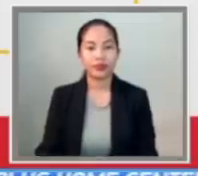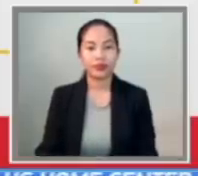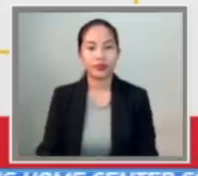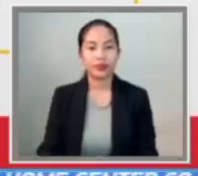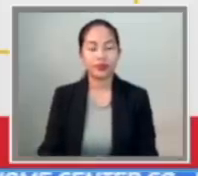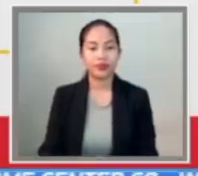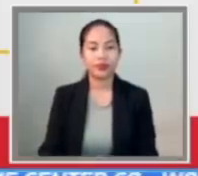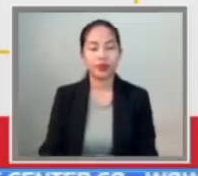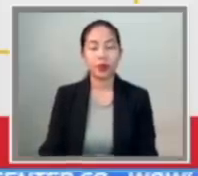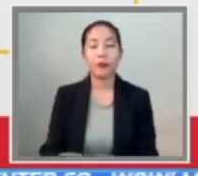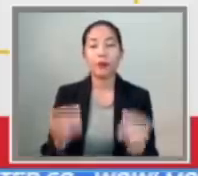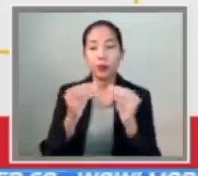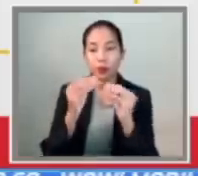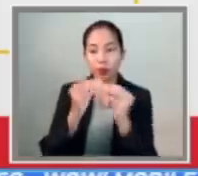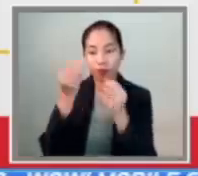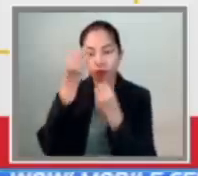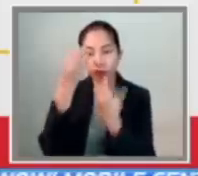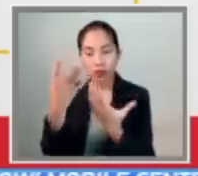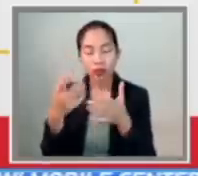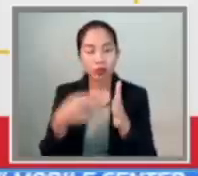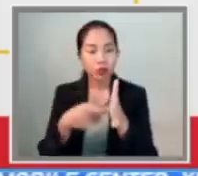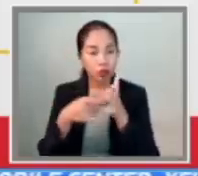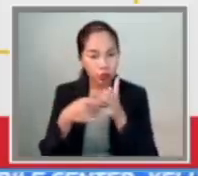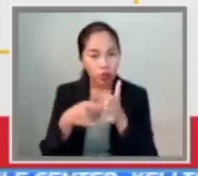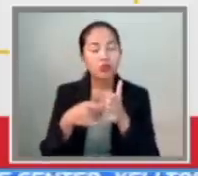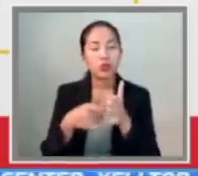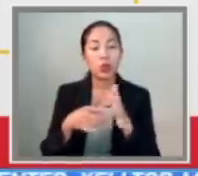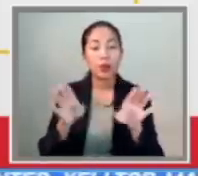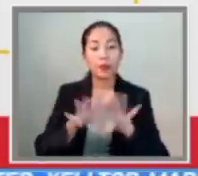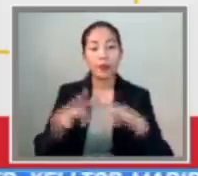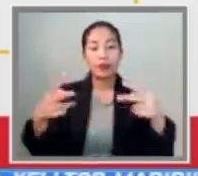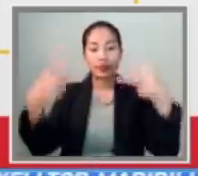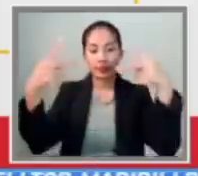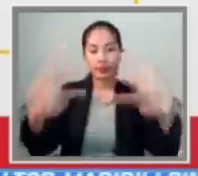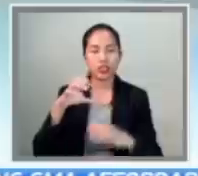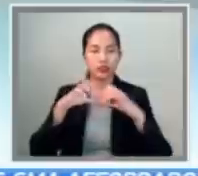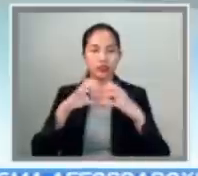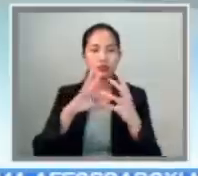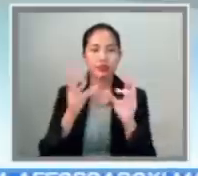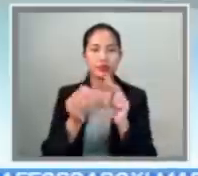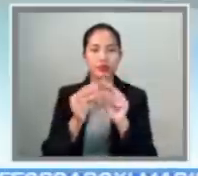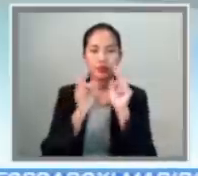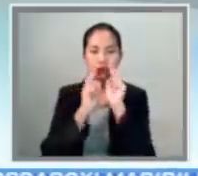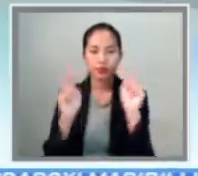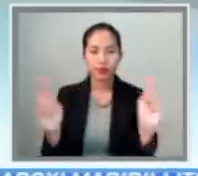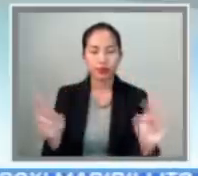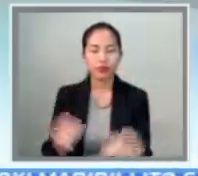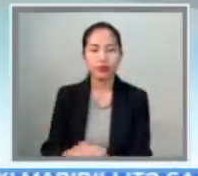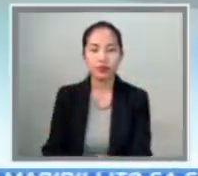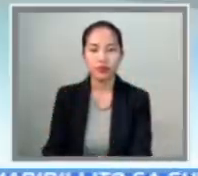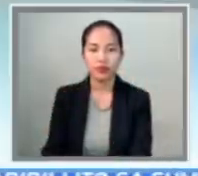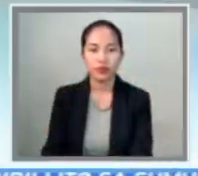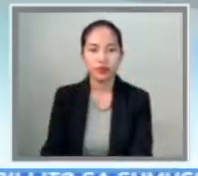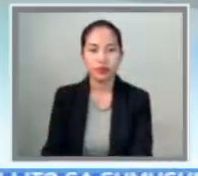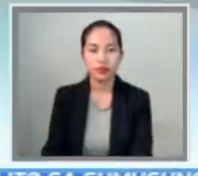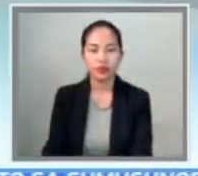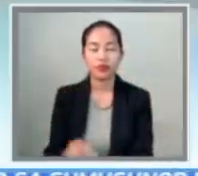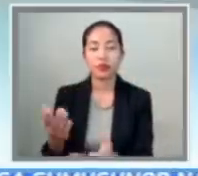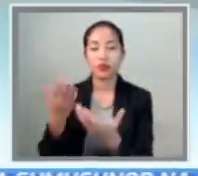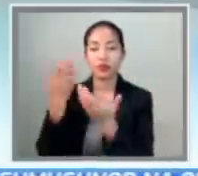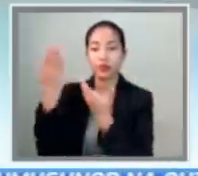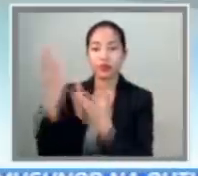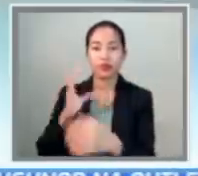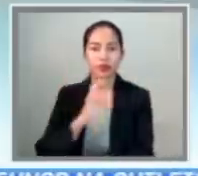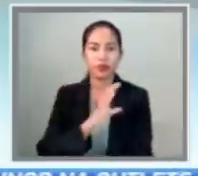detalye at requirements, bisitahin ang csc.gov.ph/career. Isinusulong sa Kamara ang mail-in voting